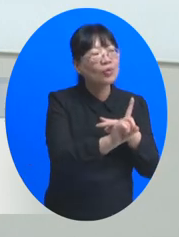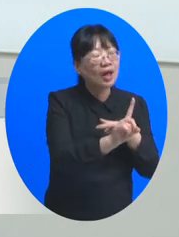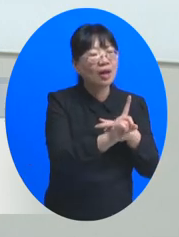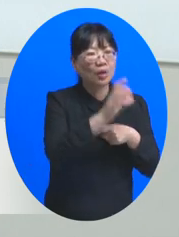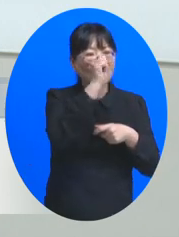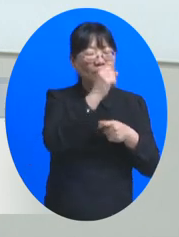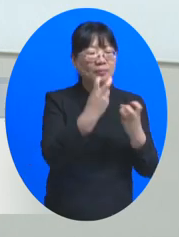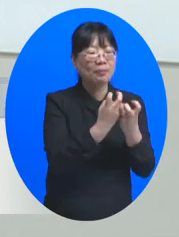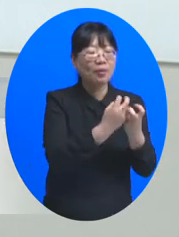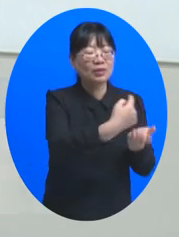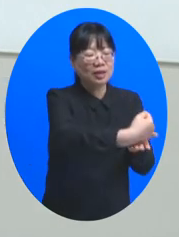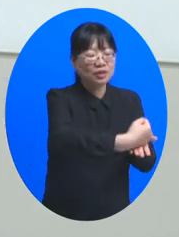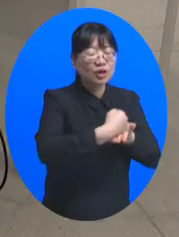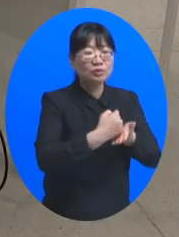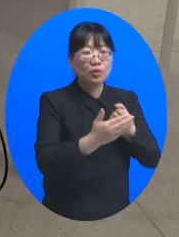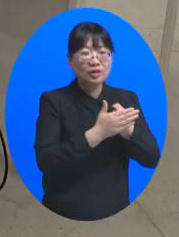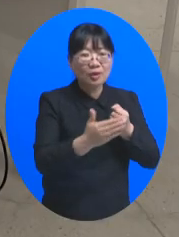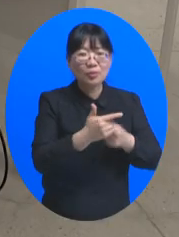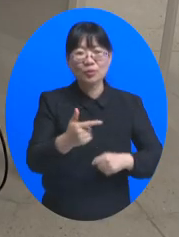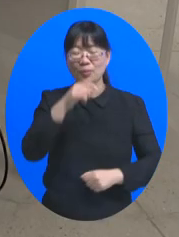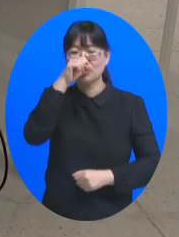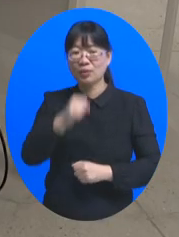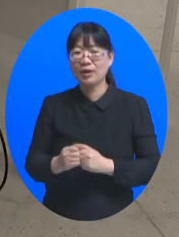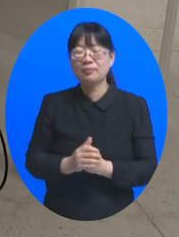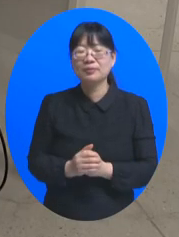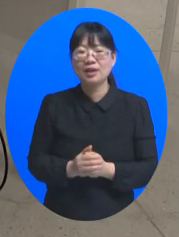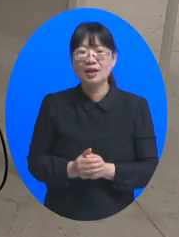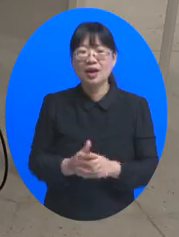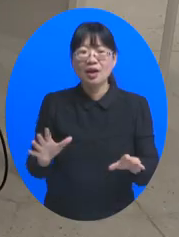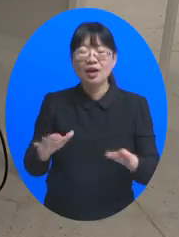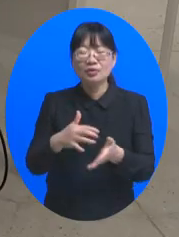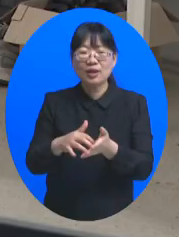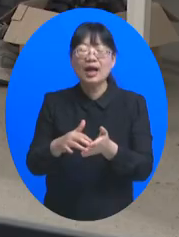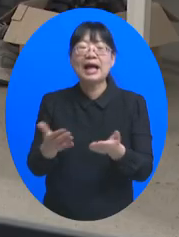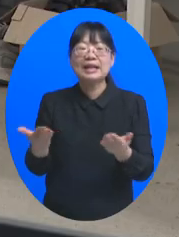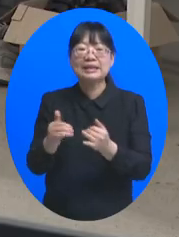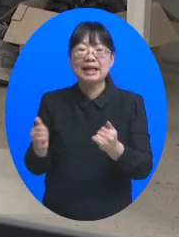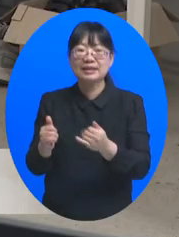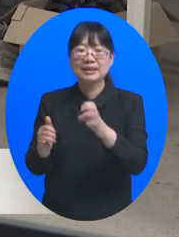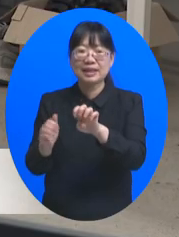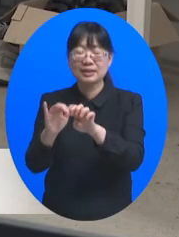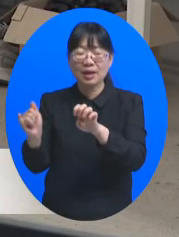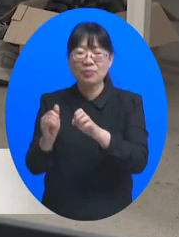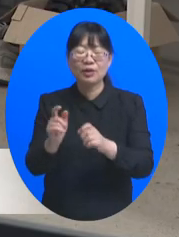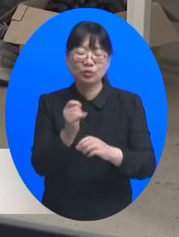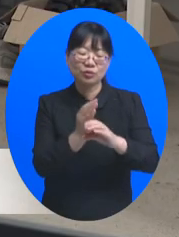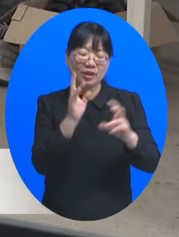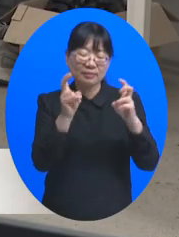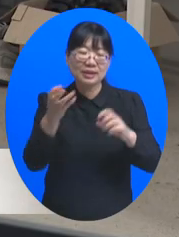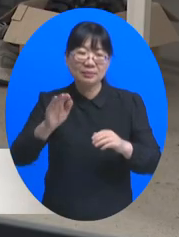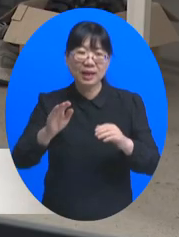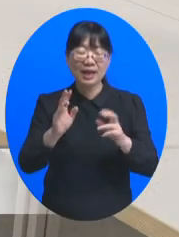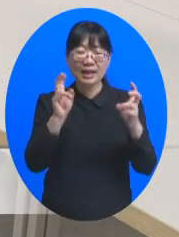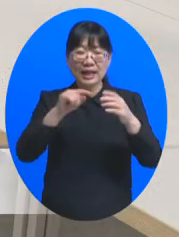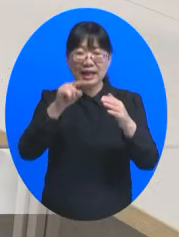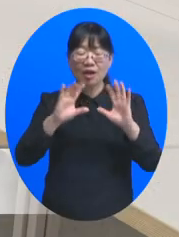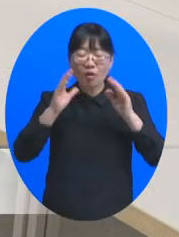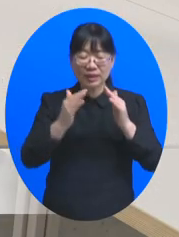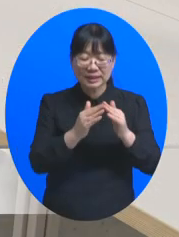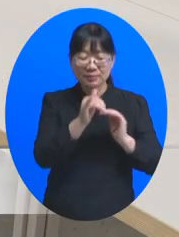이런 부분들이 참 좋은 것 같아요. 총 근로자는 40여 명. 중소기업임에도 사내 어린이집이